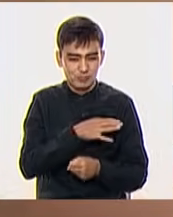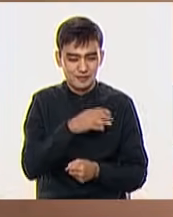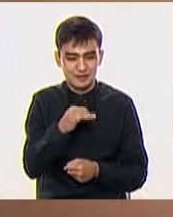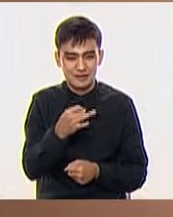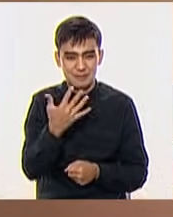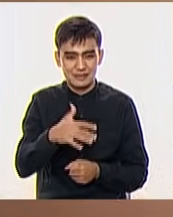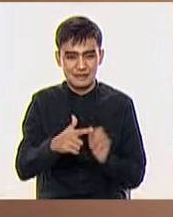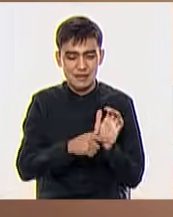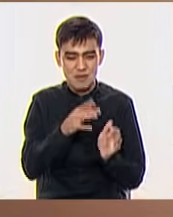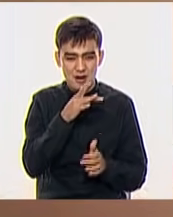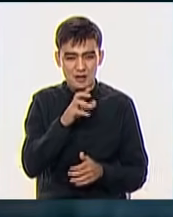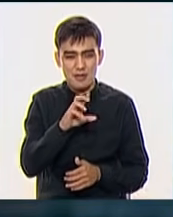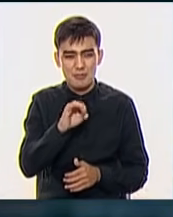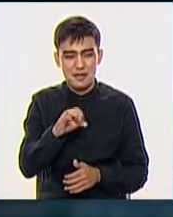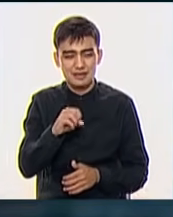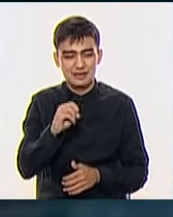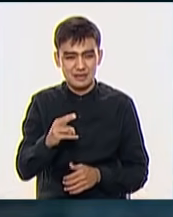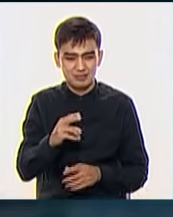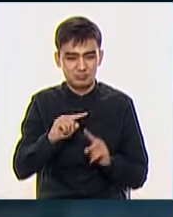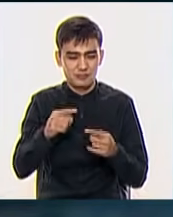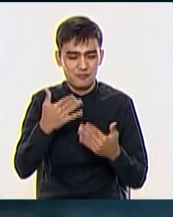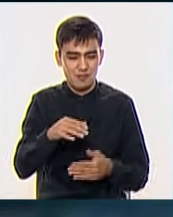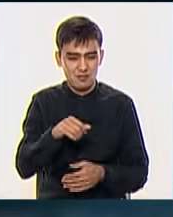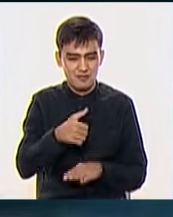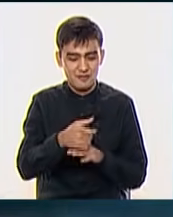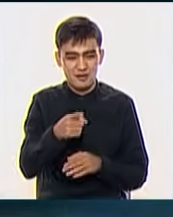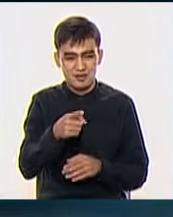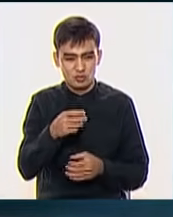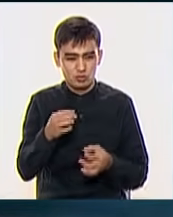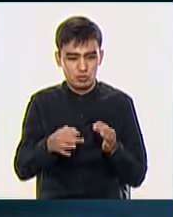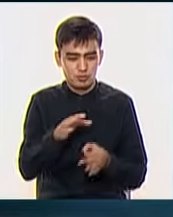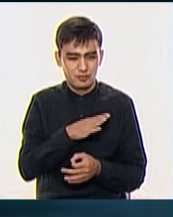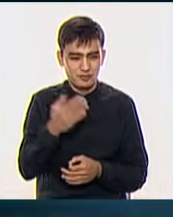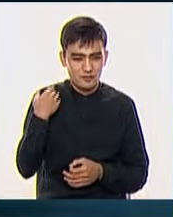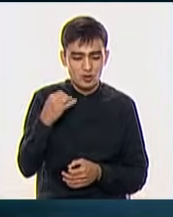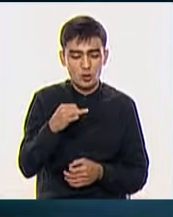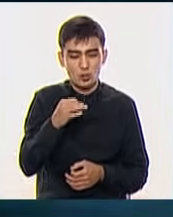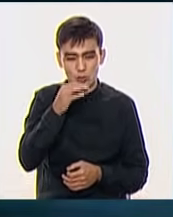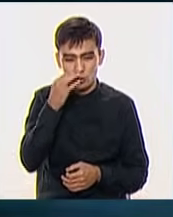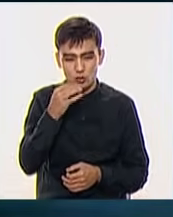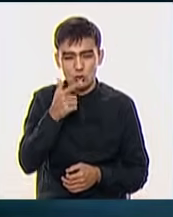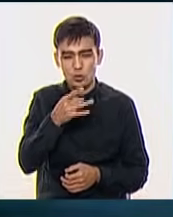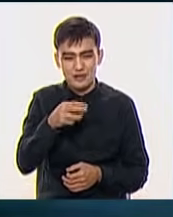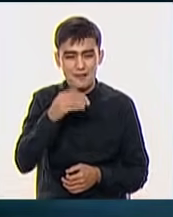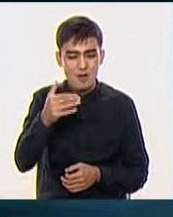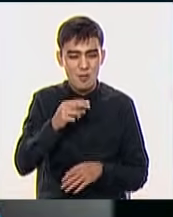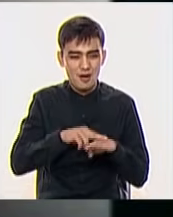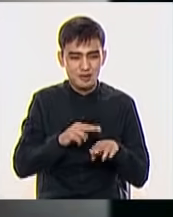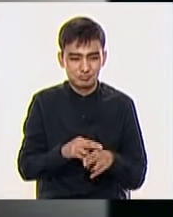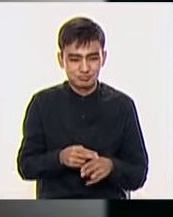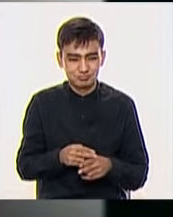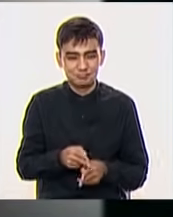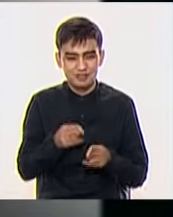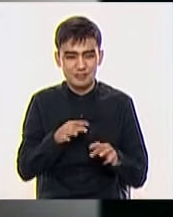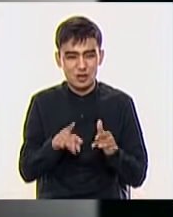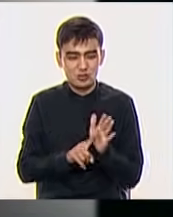подозреваемый, 57-летний Бесик Тордуа, задержан. Ранее Тордуа был судим. Грузинская полиция возбудила уголовное дело по подозрению в